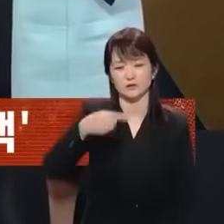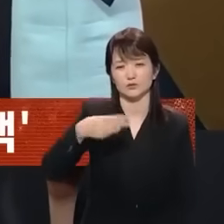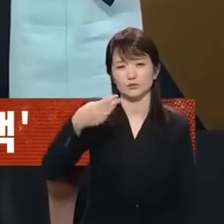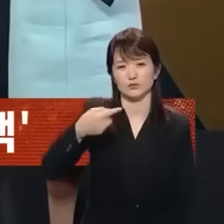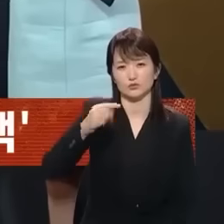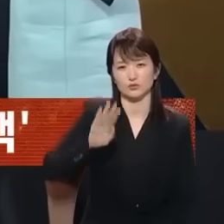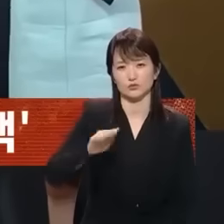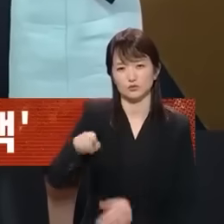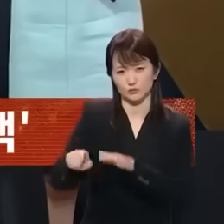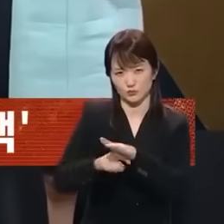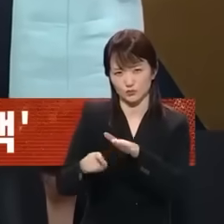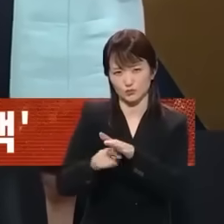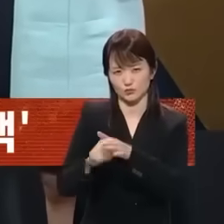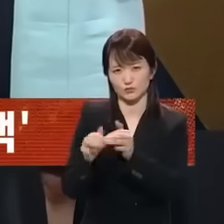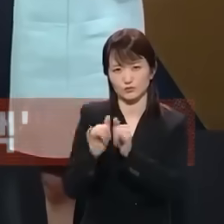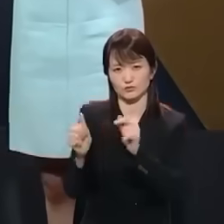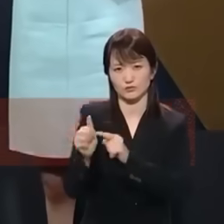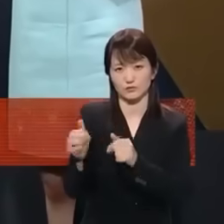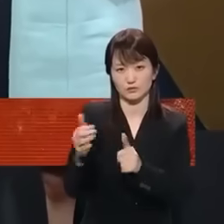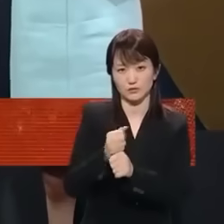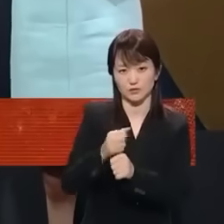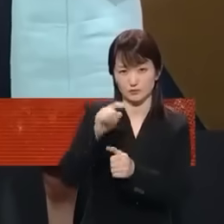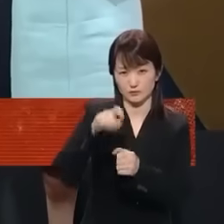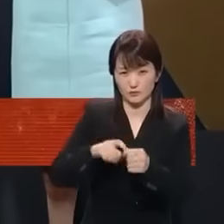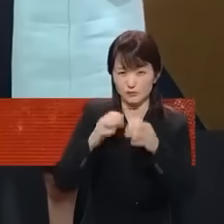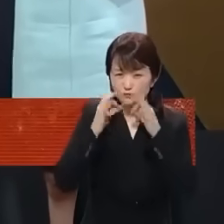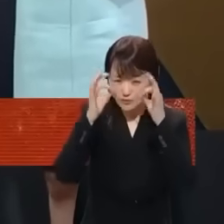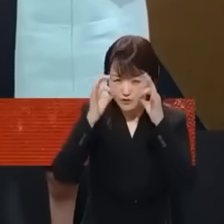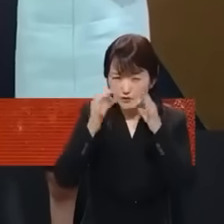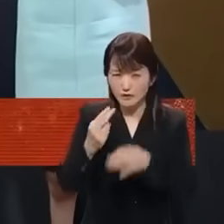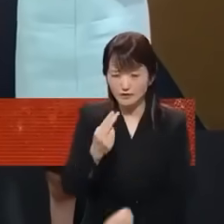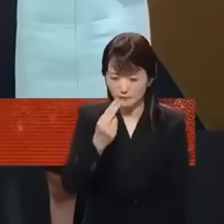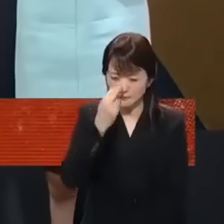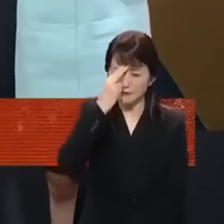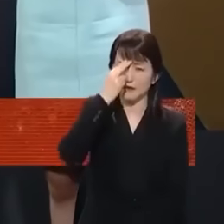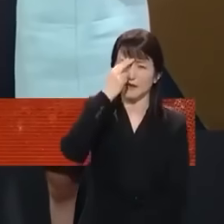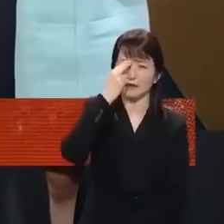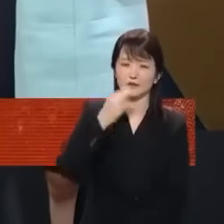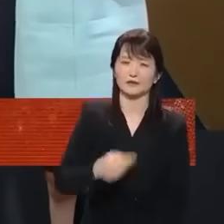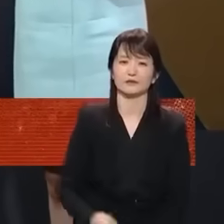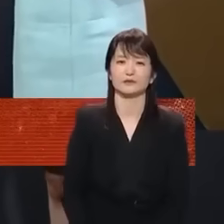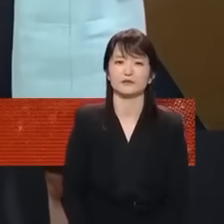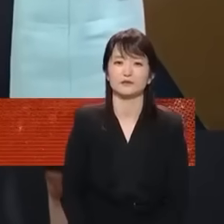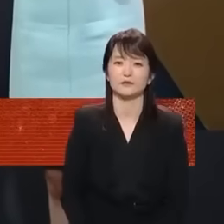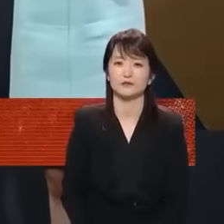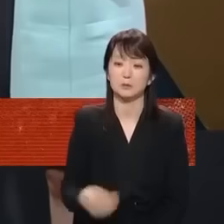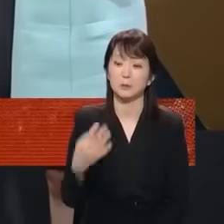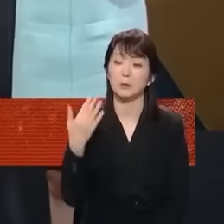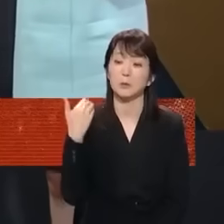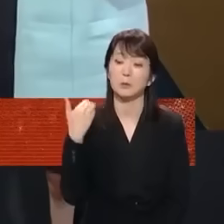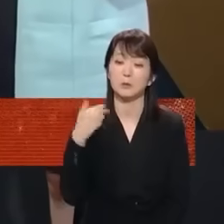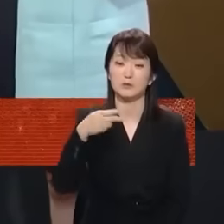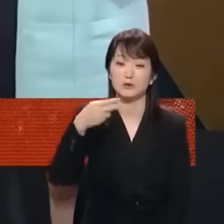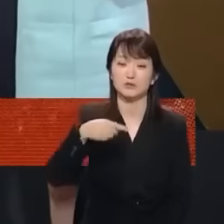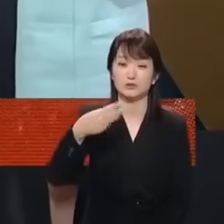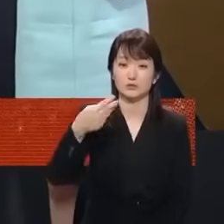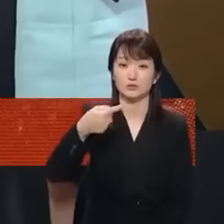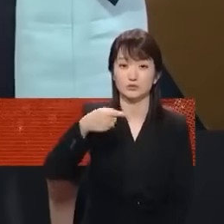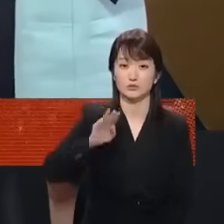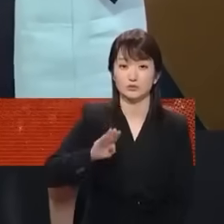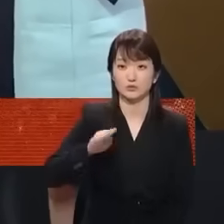도둑 때문인데요 붙잡기 위해 노력을 해봤지만 허탕을 치기 일수였습니다 그런데 얼마 전 두릅을 따던